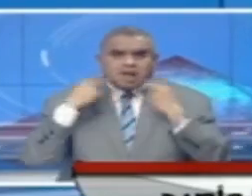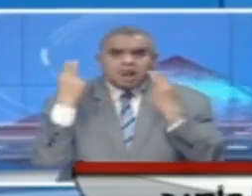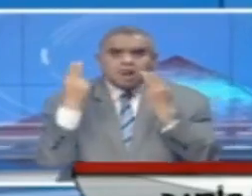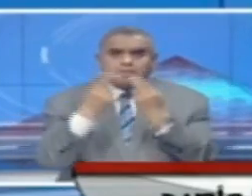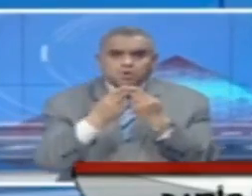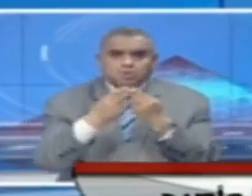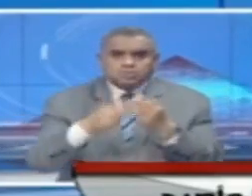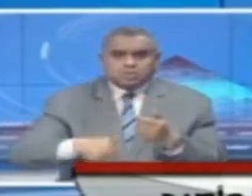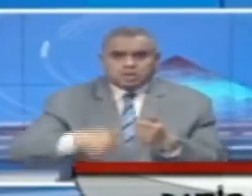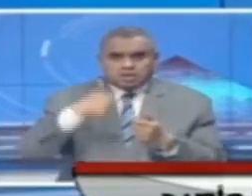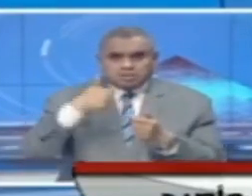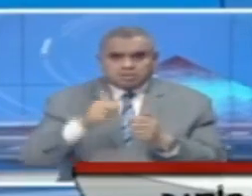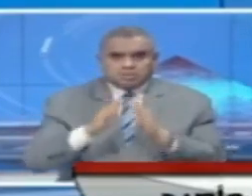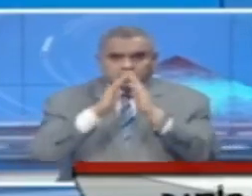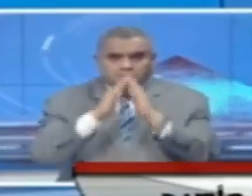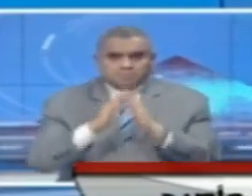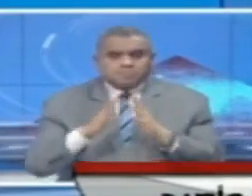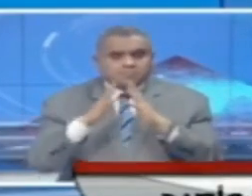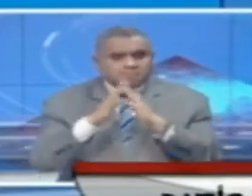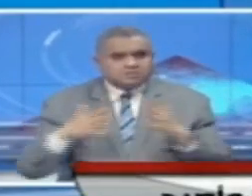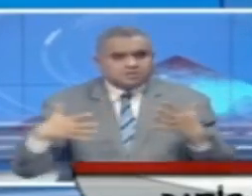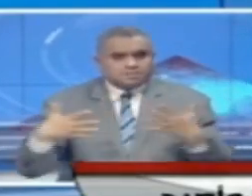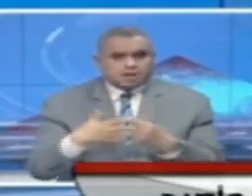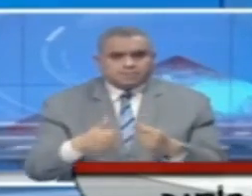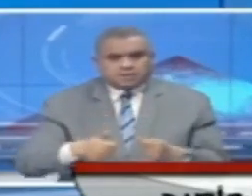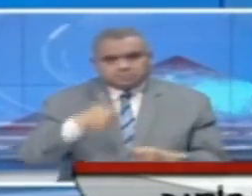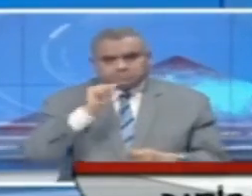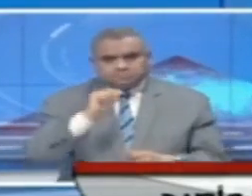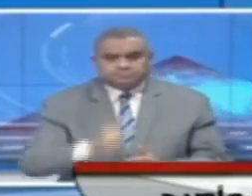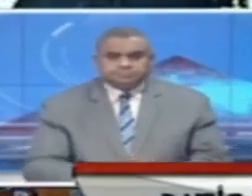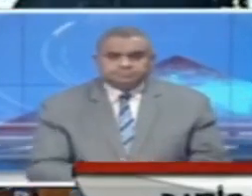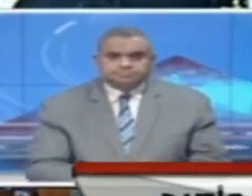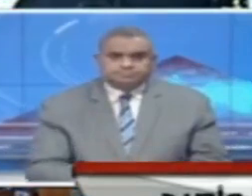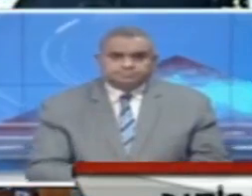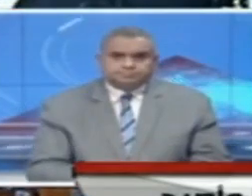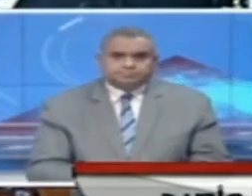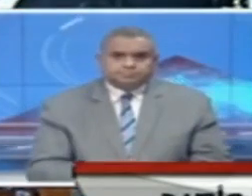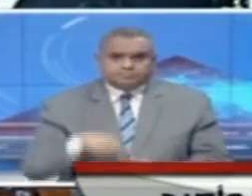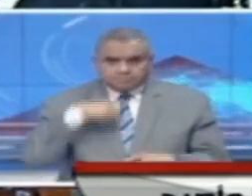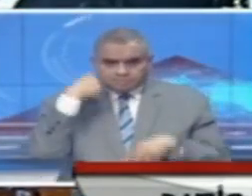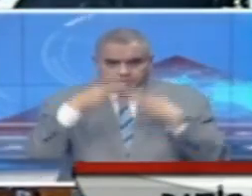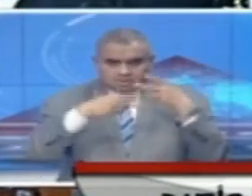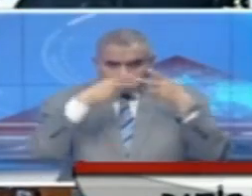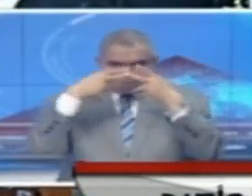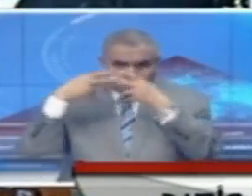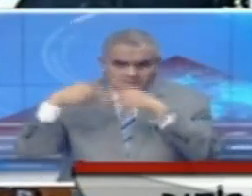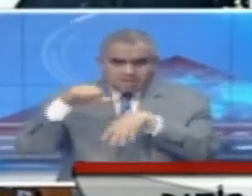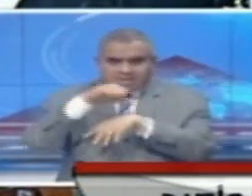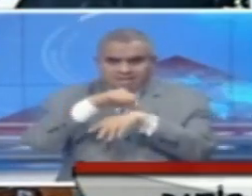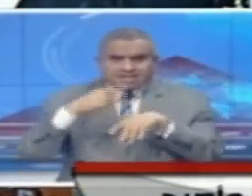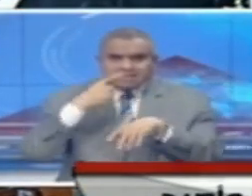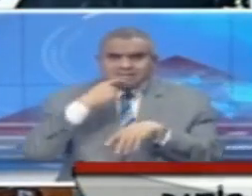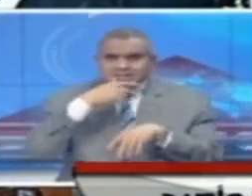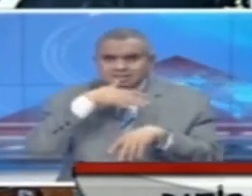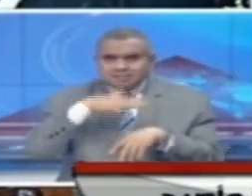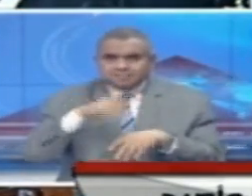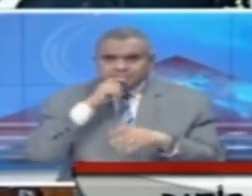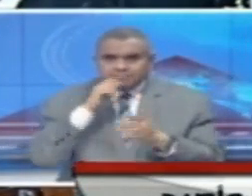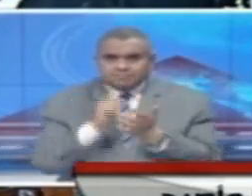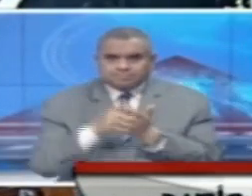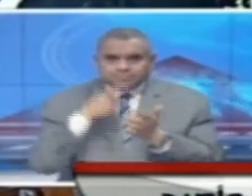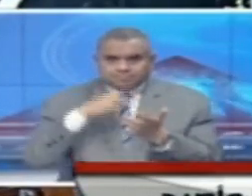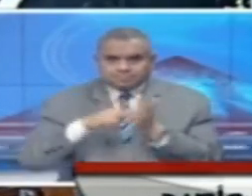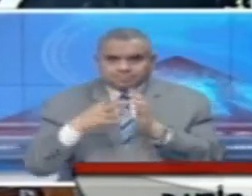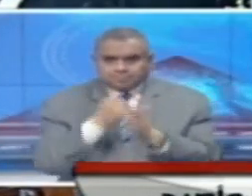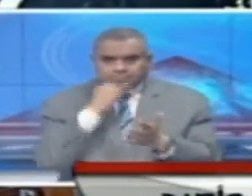جيدة على المجتمع والدولة المصرية. حلمت بموضوع مشتقات الألبومين زي ما بيسموها، أو